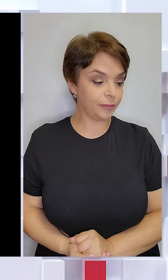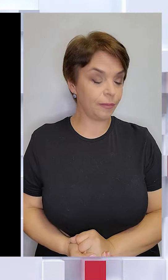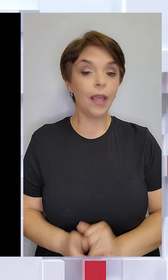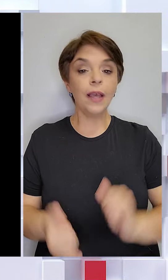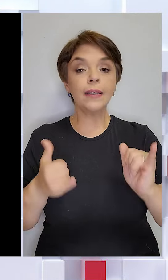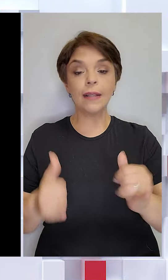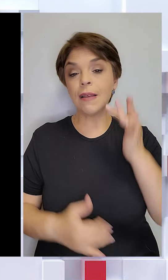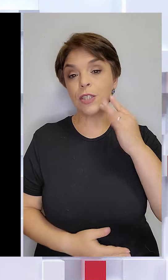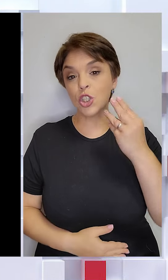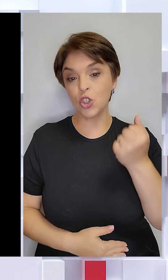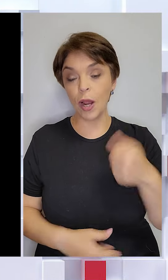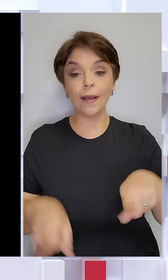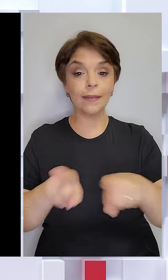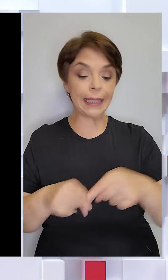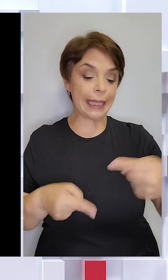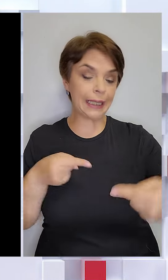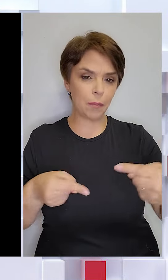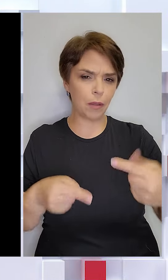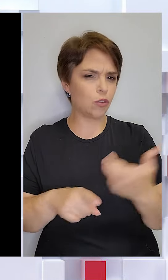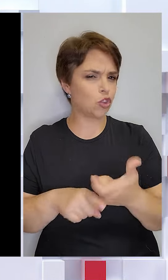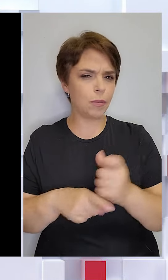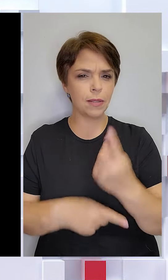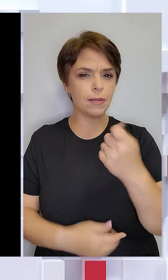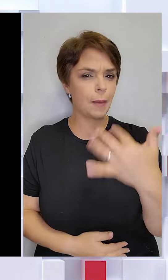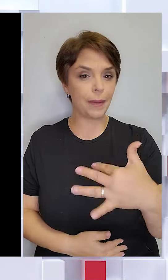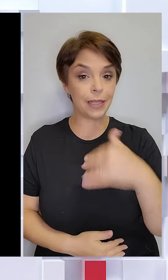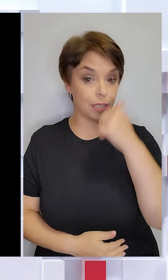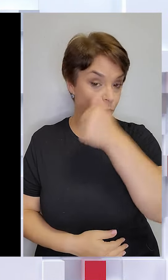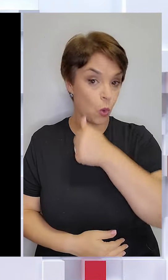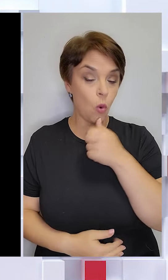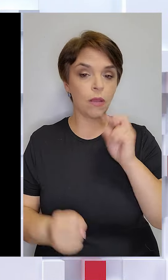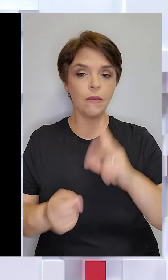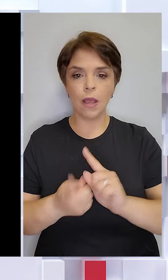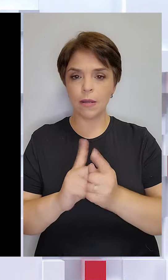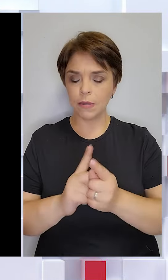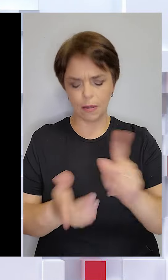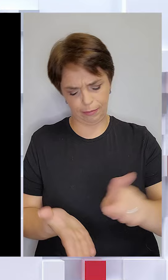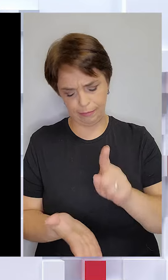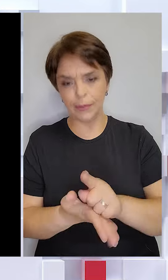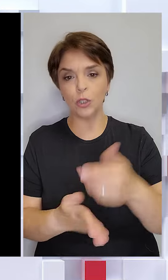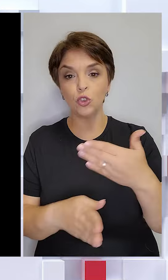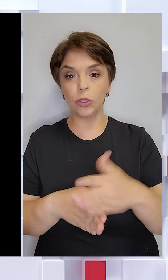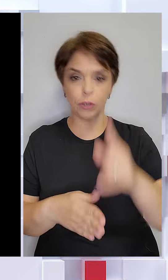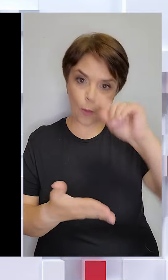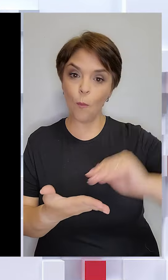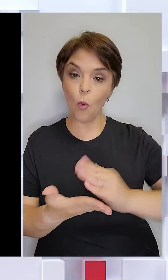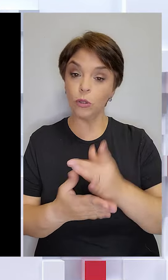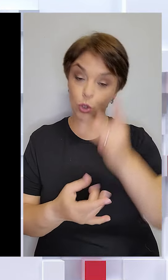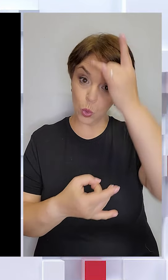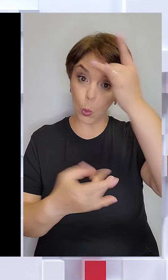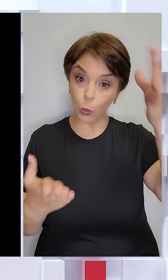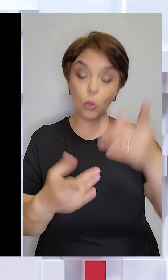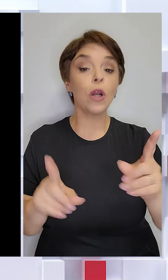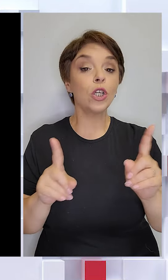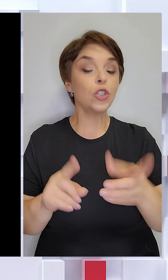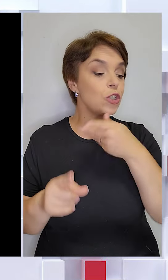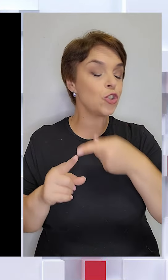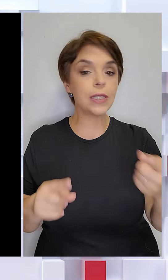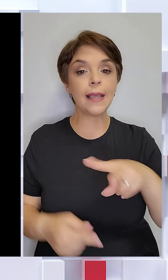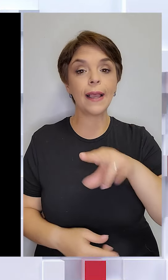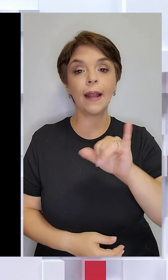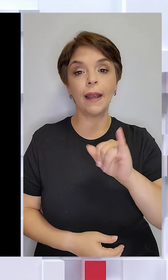Для Сполучених Штатів такі дебати уже більше 150 років, як стали невід'ємною частиною політичної культури, ще з